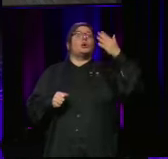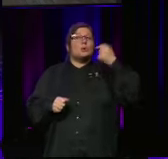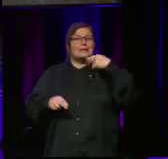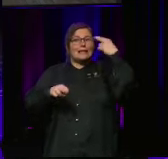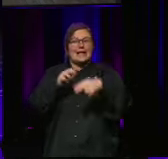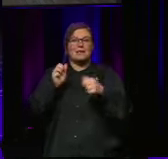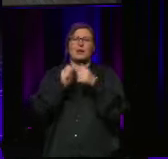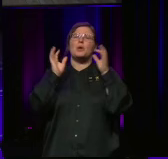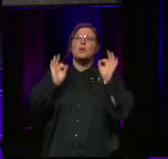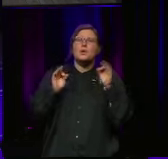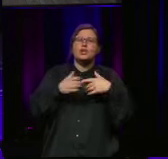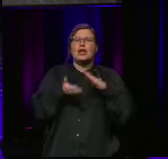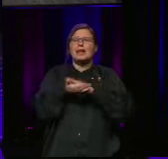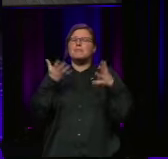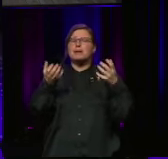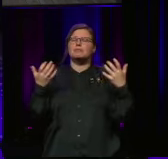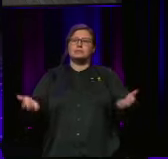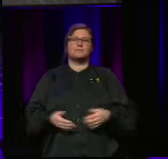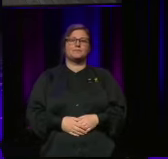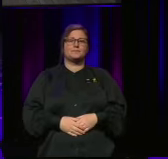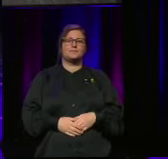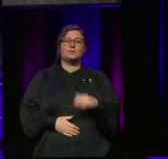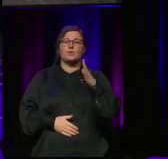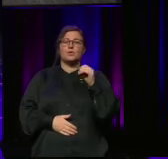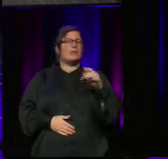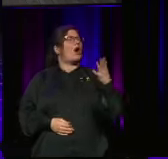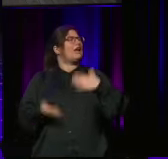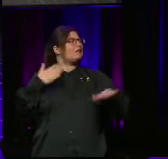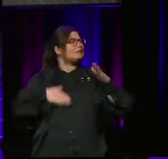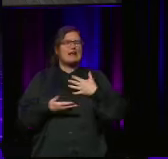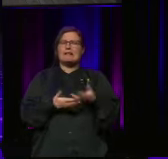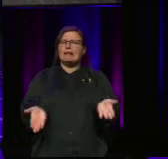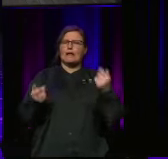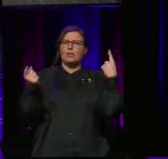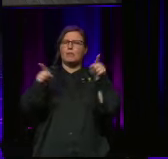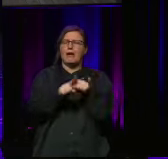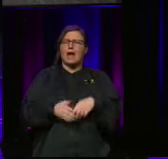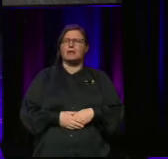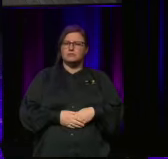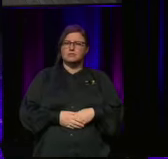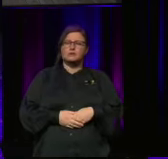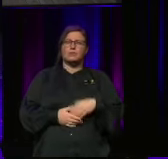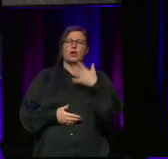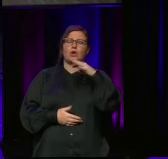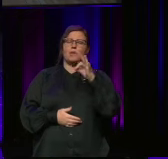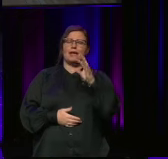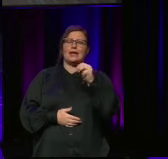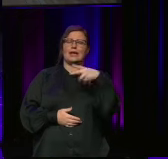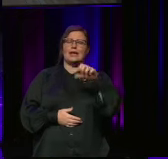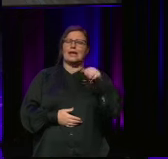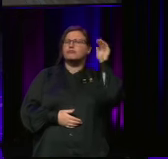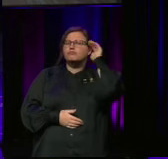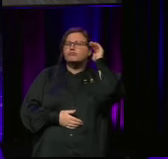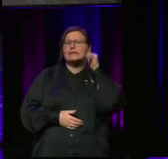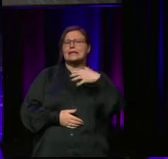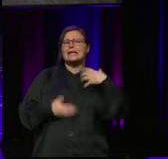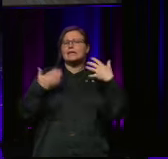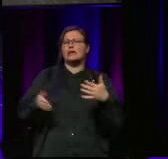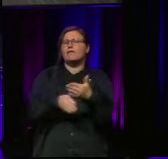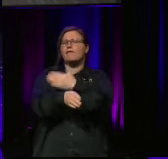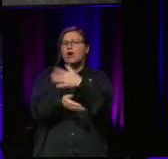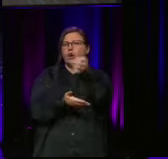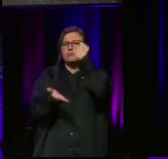jag riktigt. Joakim, vad säger du? Ja, intressant. Det är inte helt lätt att hålla med om. Det här med hearing före tillsättningen är ju intressant. Det påminner